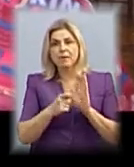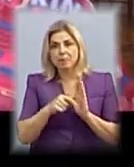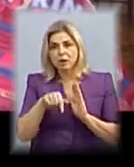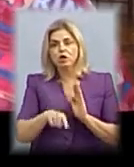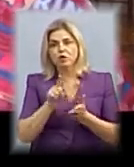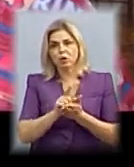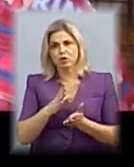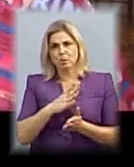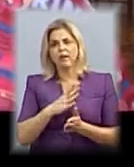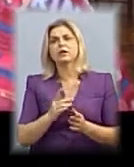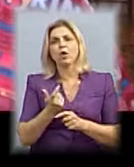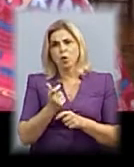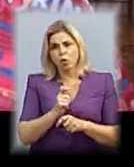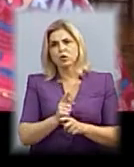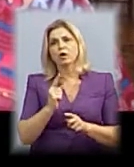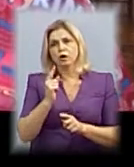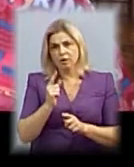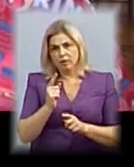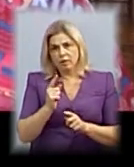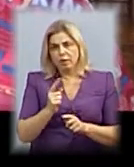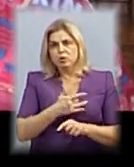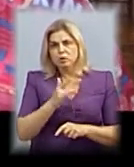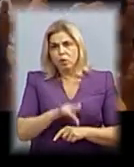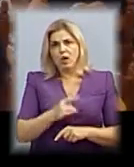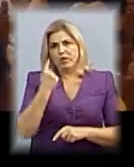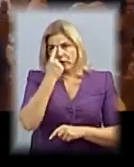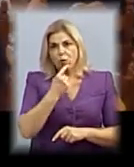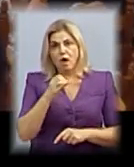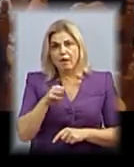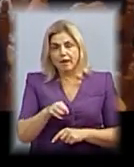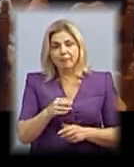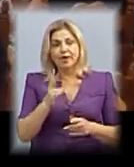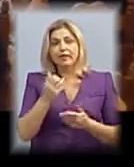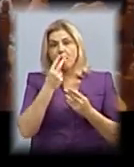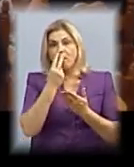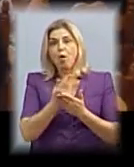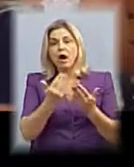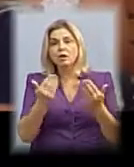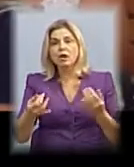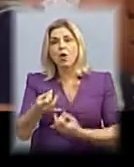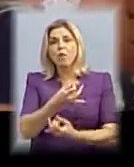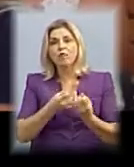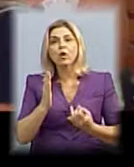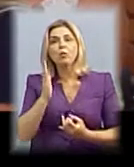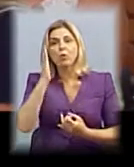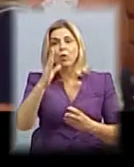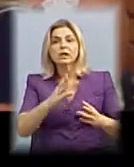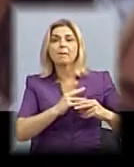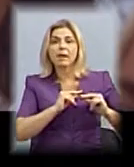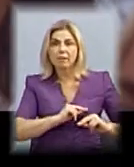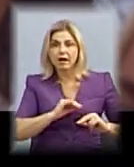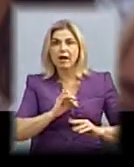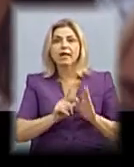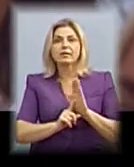індивідуальним. Приміщення має бути сугубо індивідуальним. На передпоказі обговорили майбутню співпрацю та започаткування